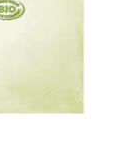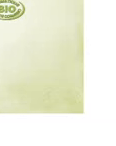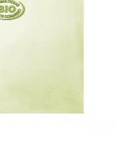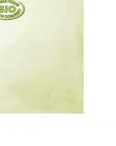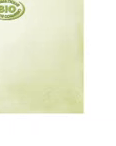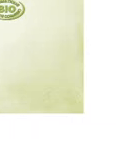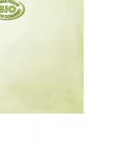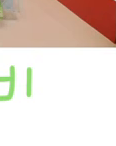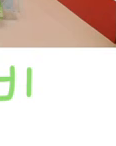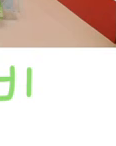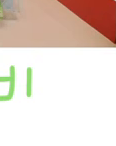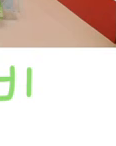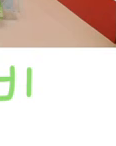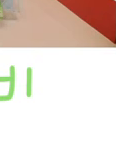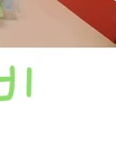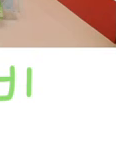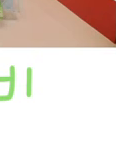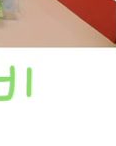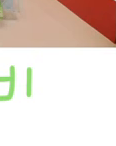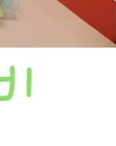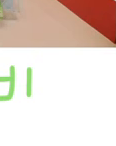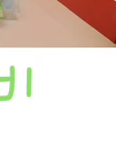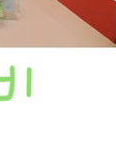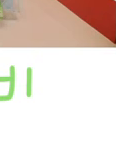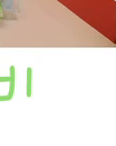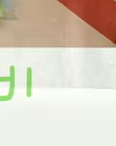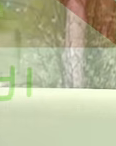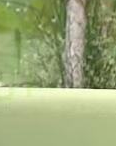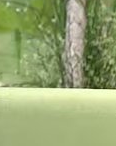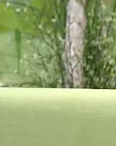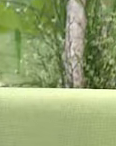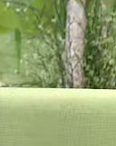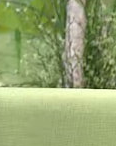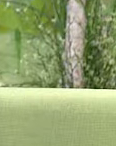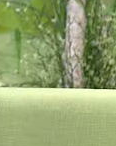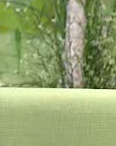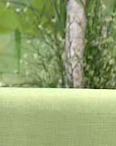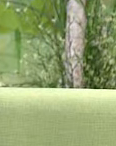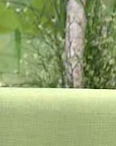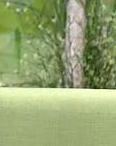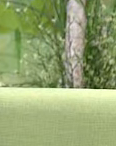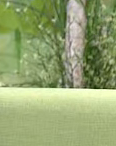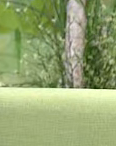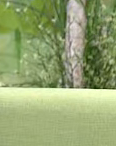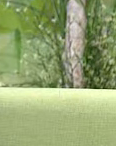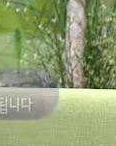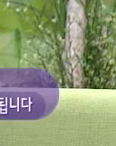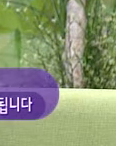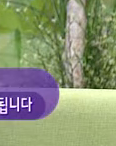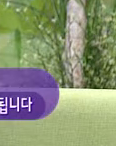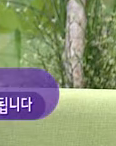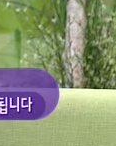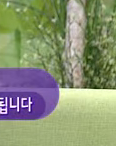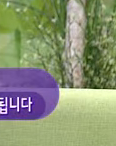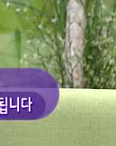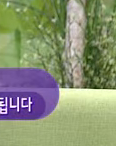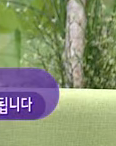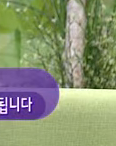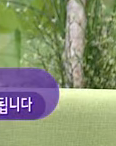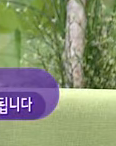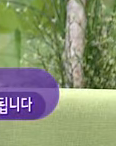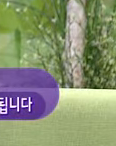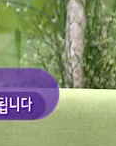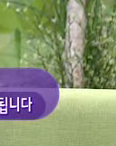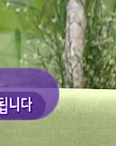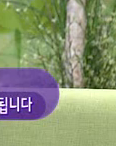드리고요. 골든베이비에서 유아용 범퍼 침대 선물로 드리겠습니다. 자, 저희 내일 목요일은 부부회복 프로젝트 함께 합니다.